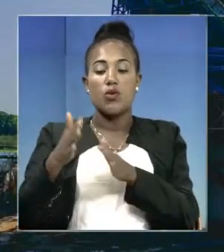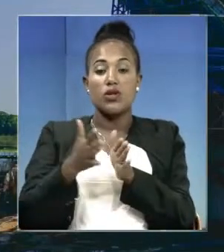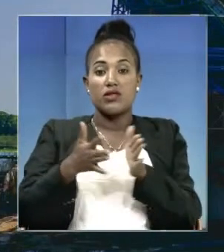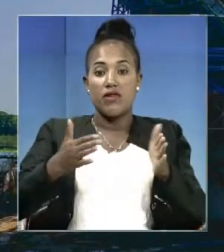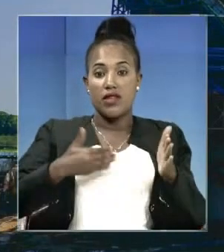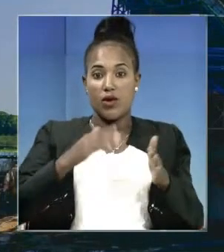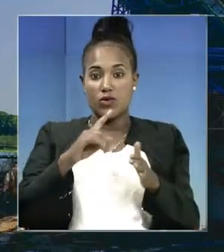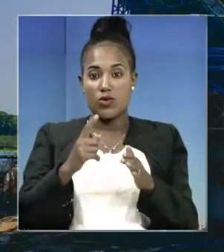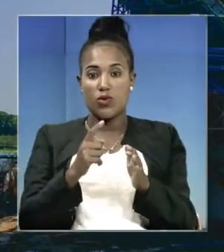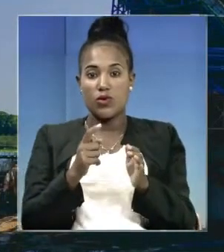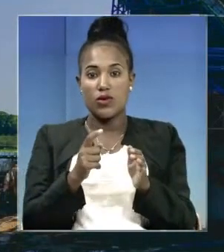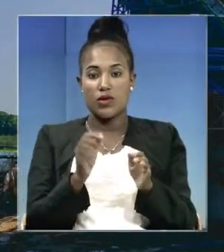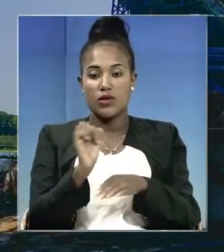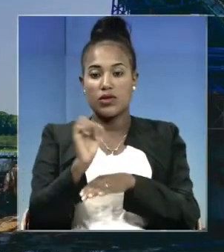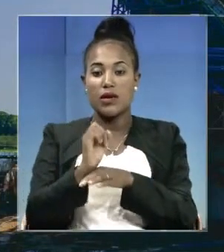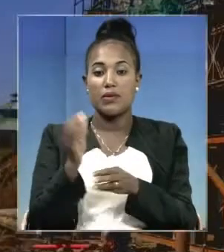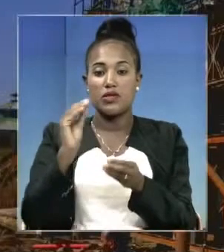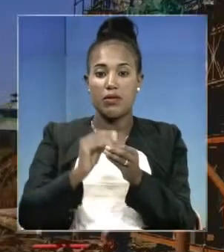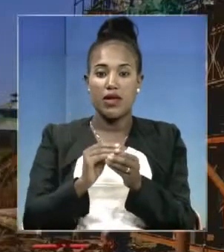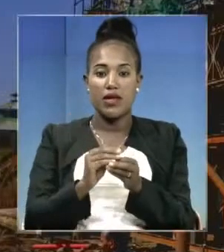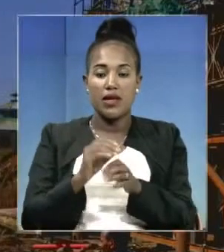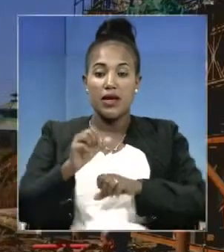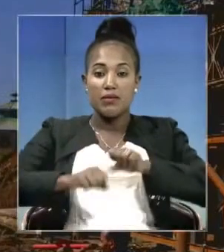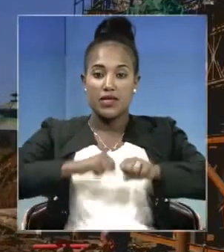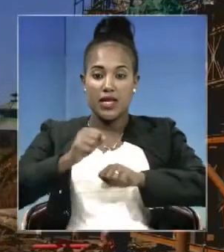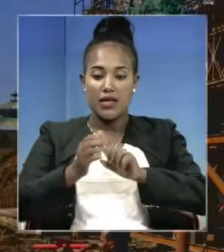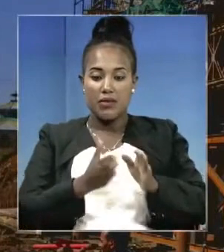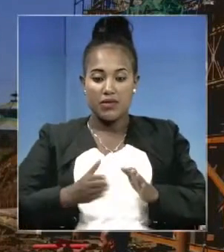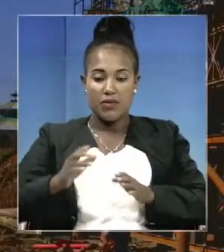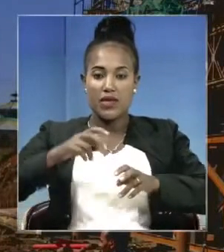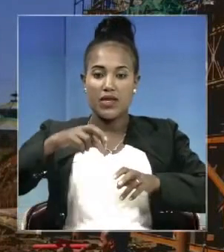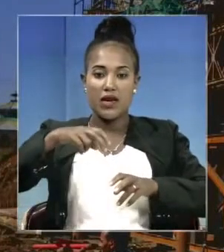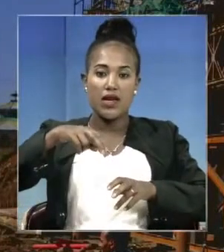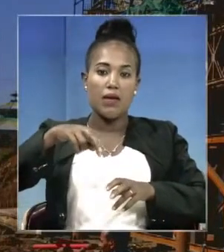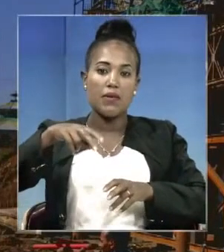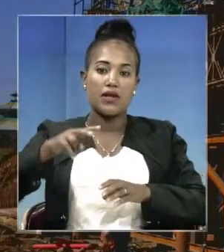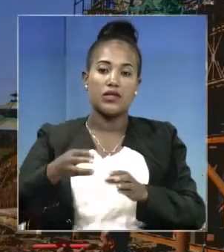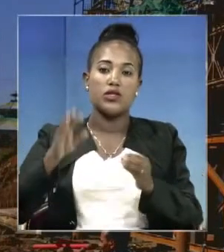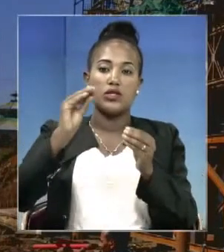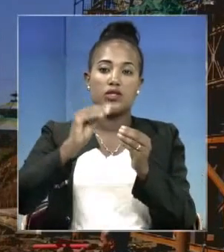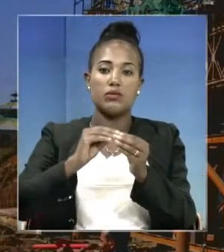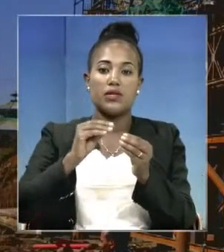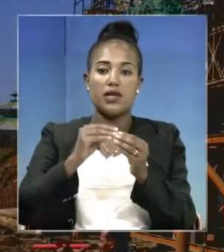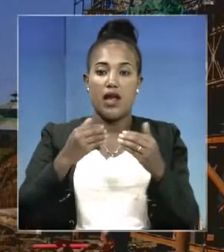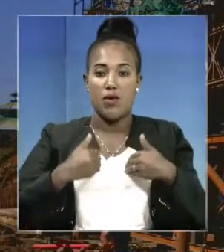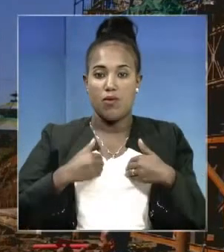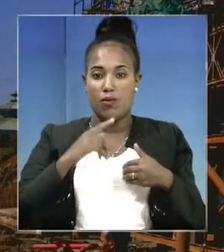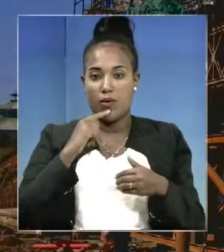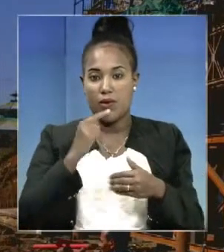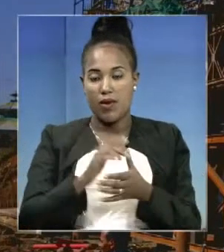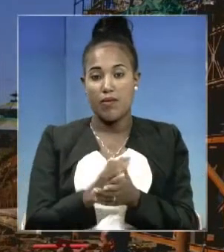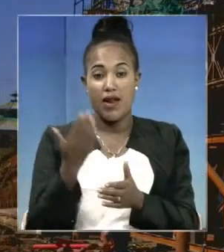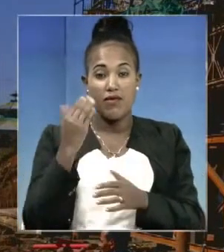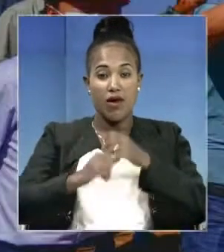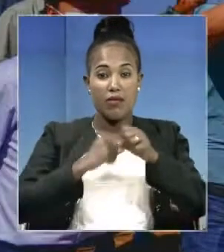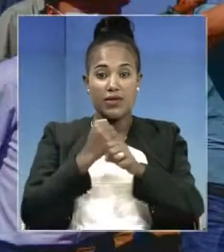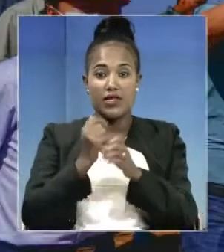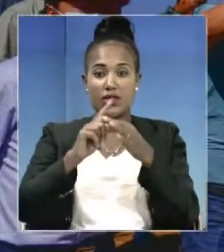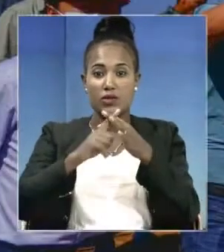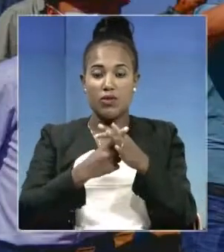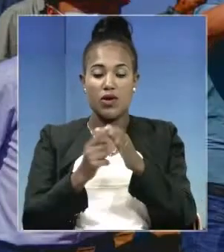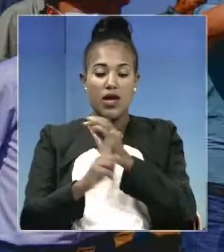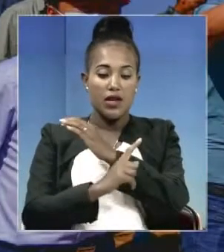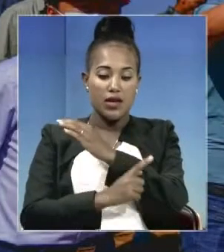ሲሆን ከተሽከርካሪ በተጨማሪ የብስክሌት መስመር የእግረኛ መንገዶችንም ያካተተ ነው ተብሏል። ባለፈው አመት የተጀመረው